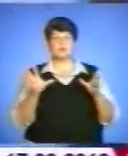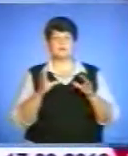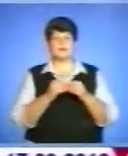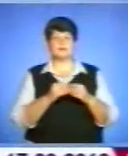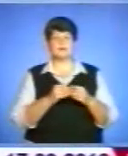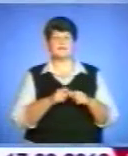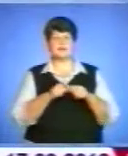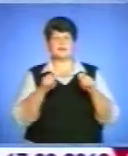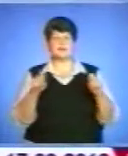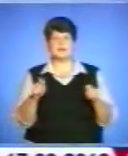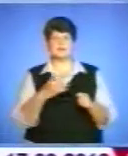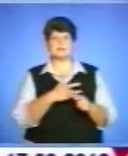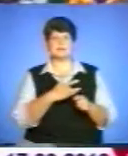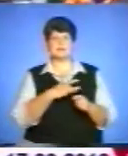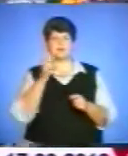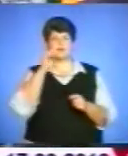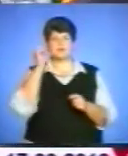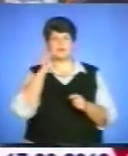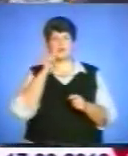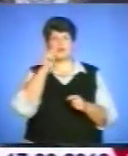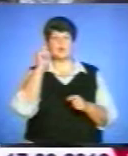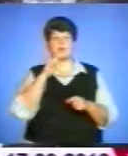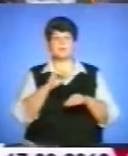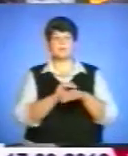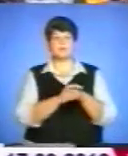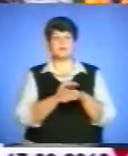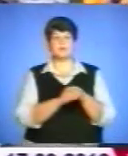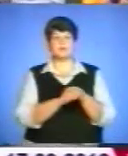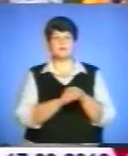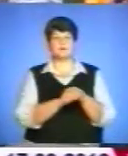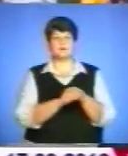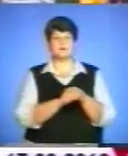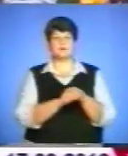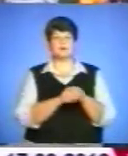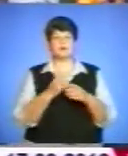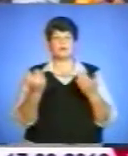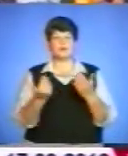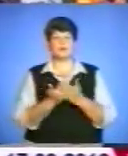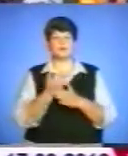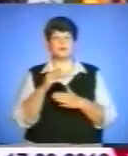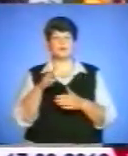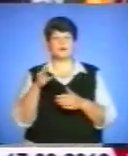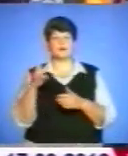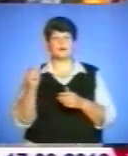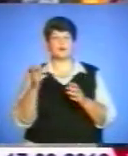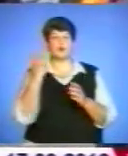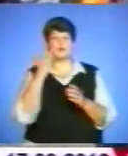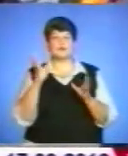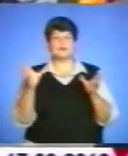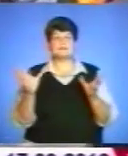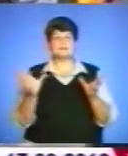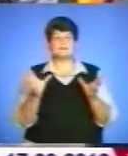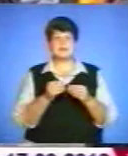«Відкриті серця України». В українському благодійності намічається новий тренд. Коли спільна і